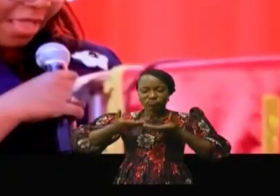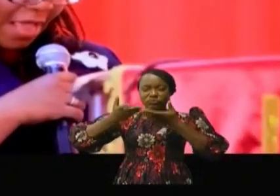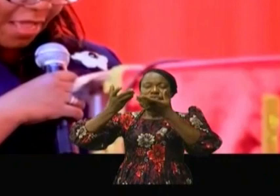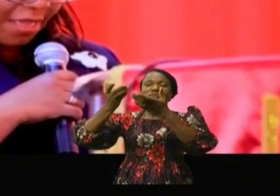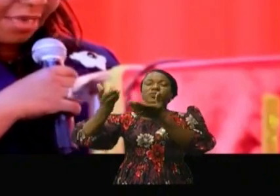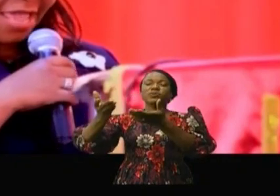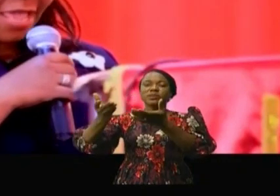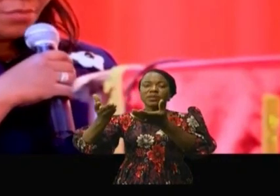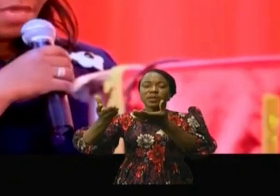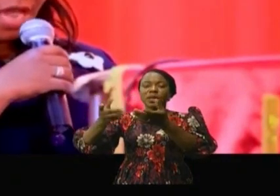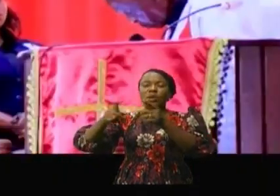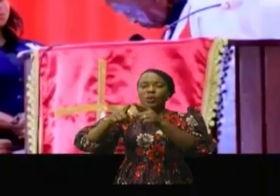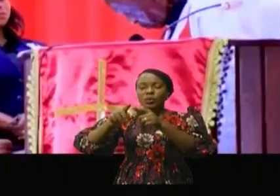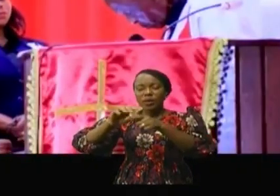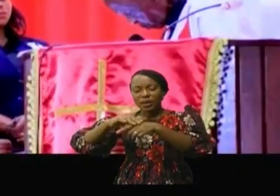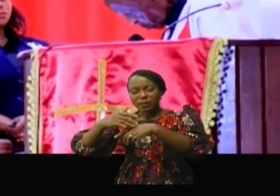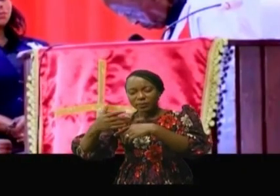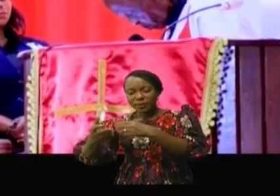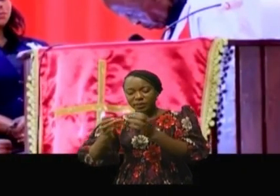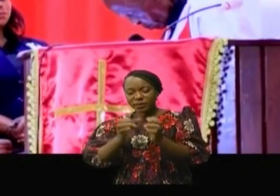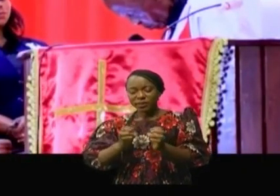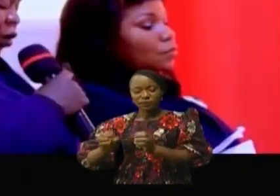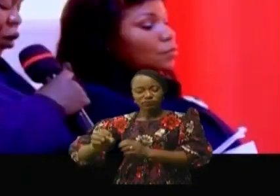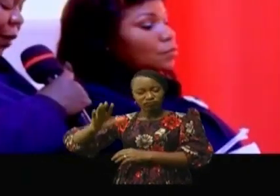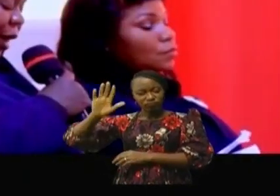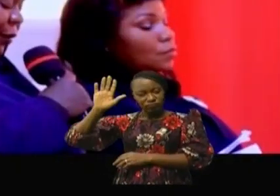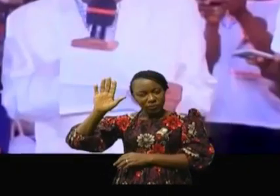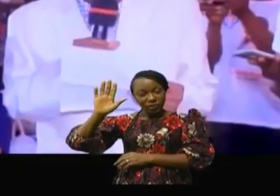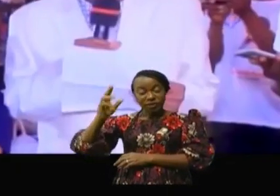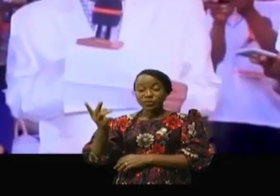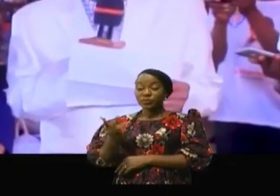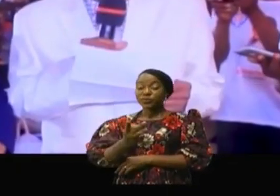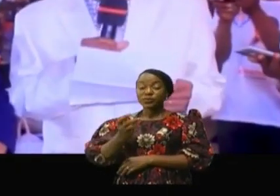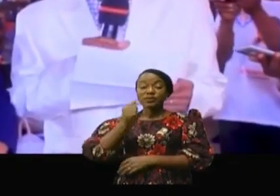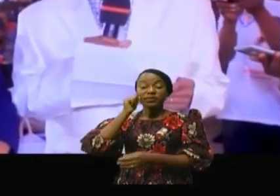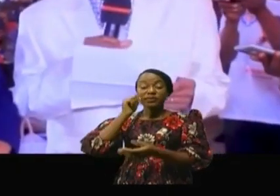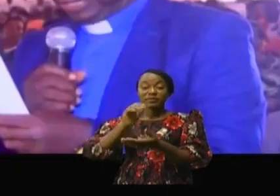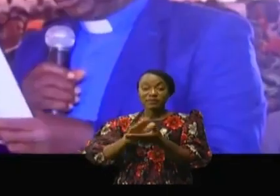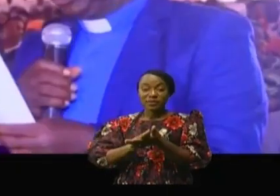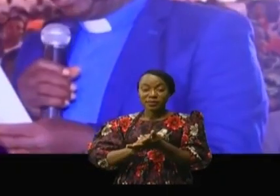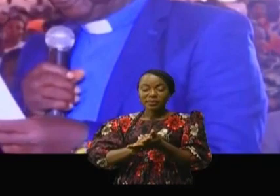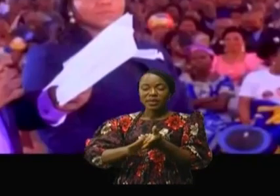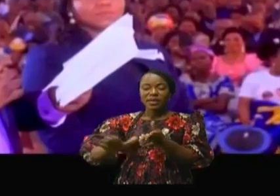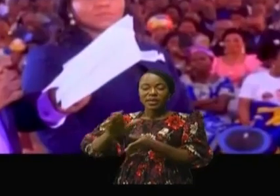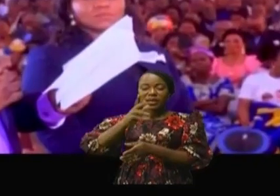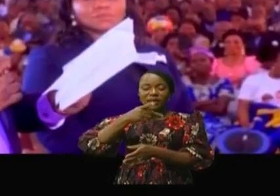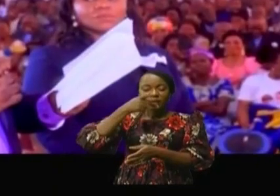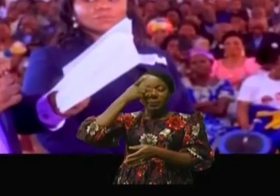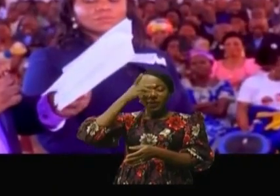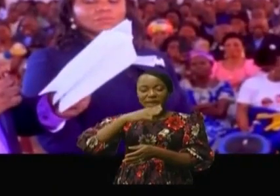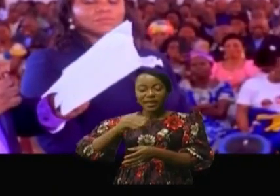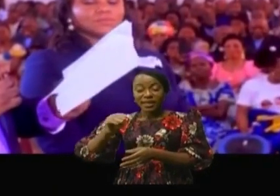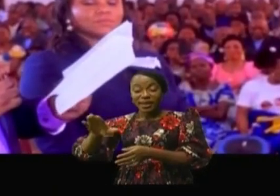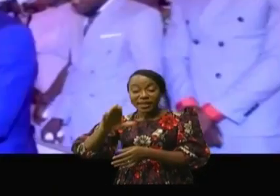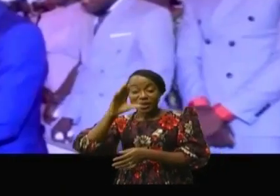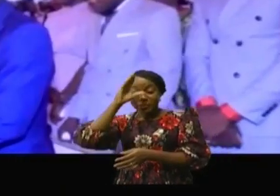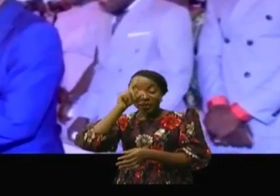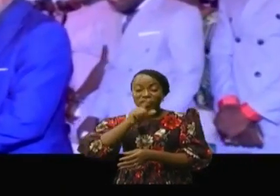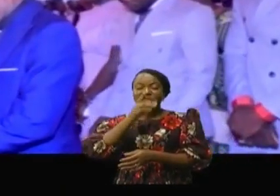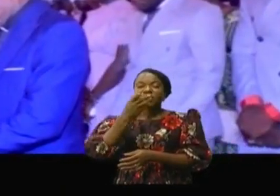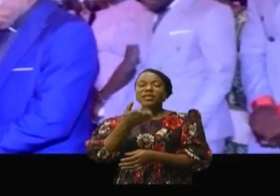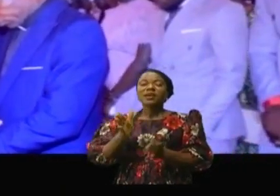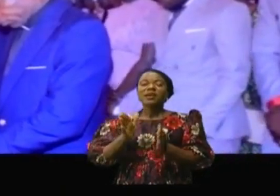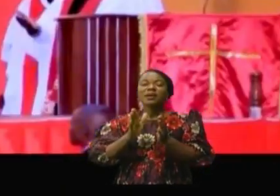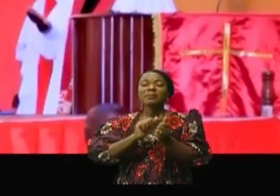dite, marquée après des engagements fermes des lauréates, de leurs parents, de leurs époux et de fidèles, par la